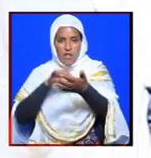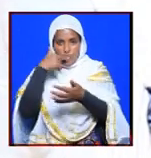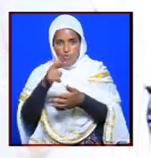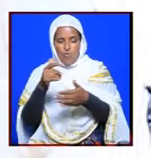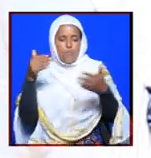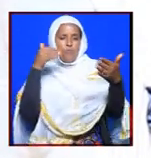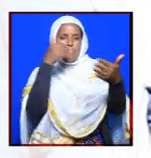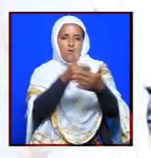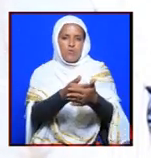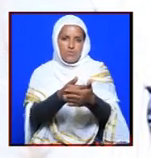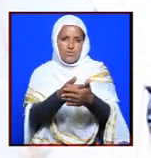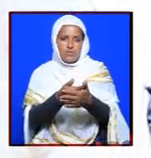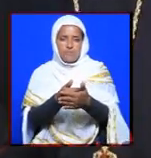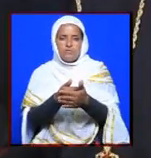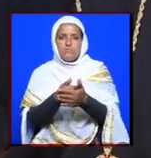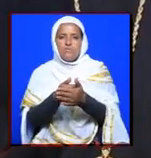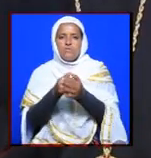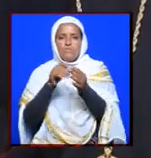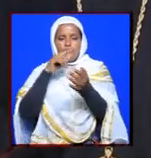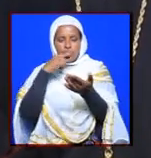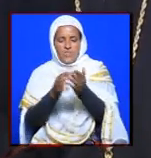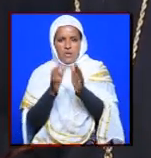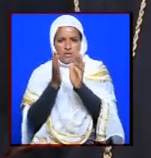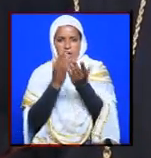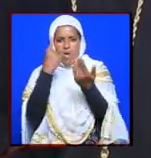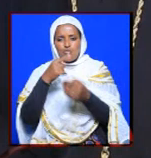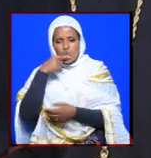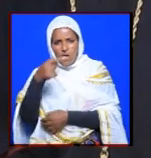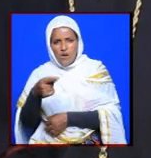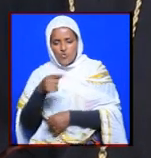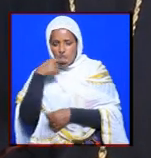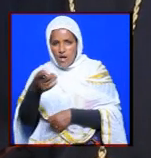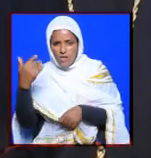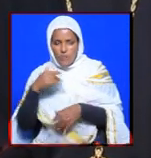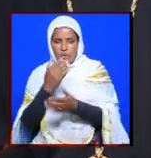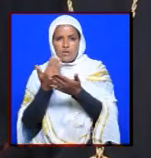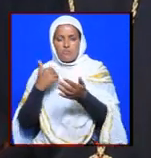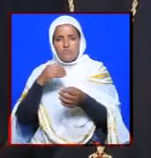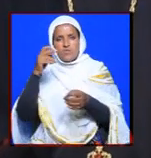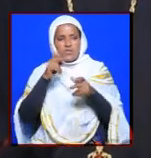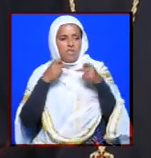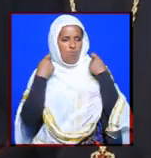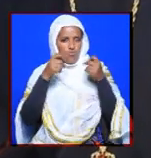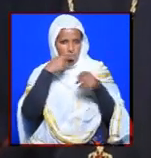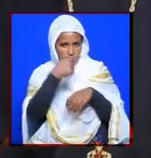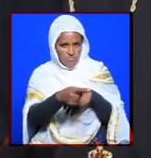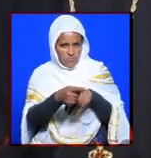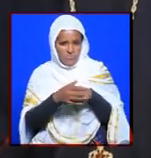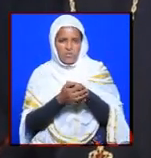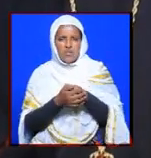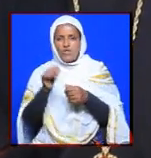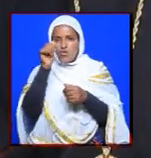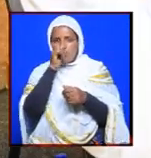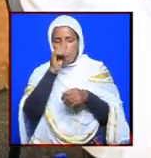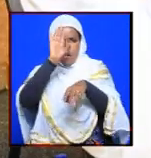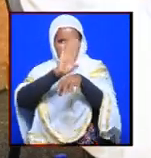ብለው ባቀረቡት ዶክመንት ላይ አንዱ ተናጋሪያቸው ይናገር የነበረው ቅድም ዲያቆን አረጋል ያልከውን ነው።